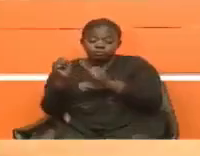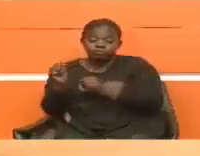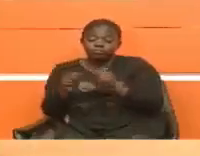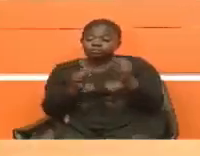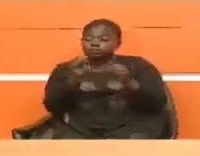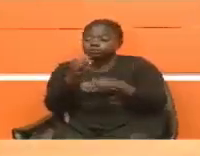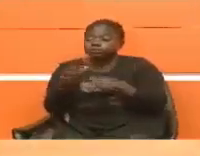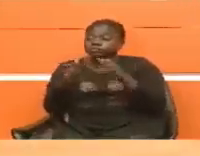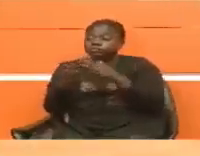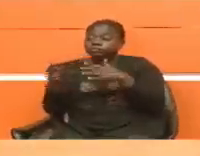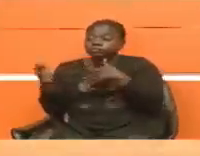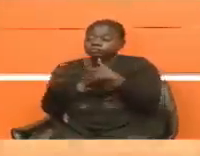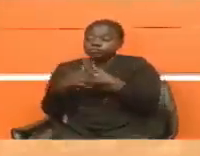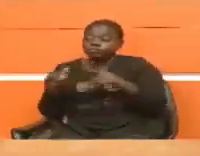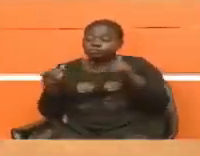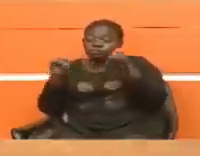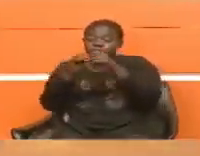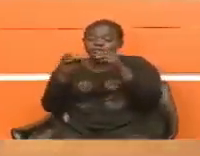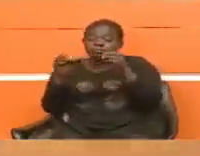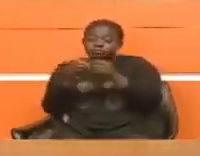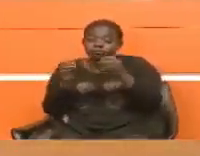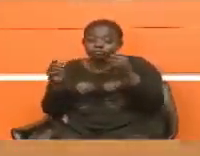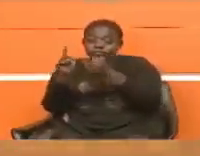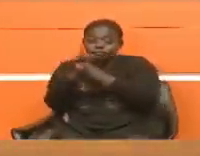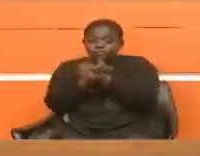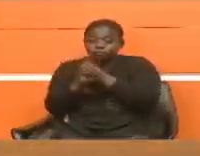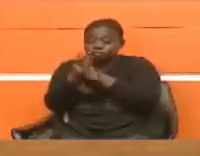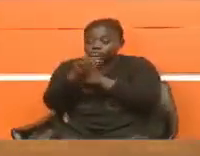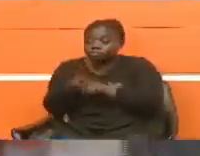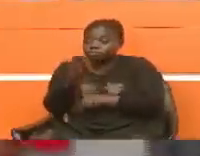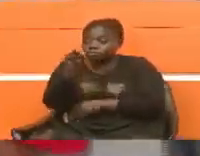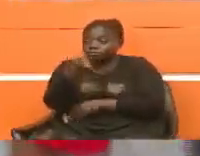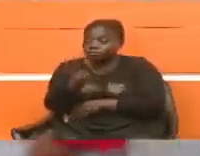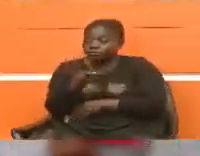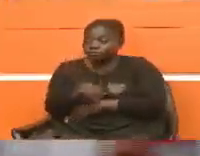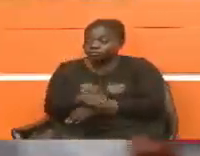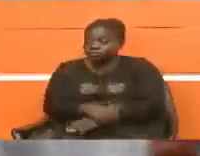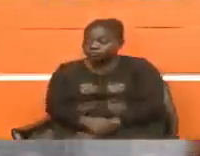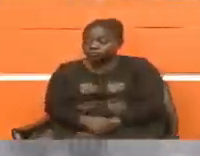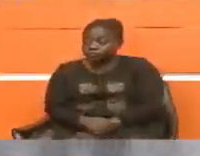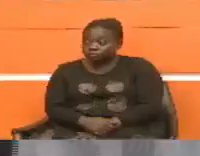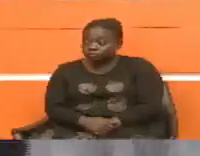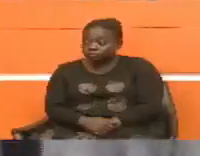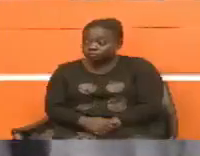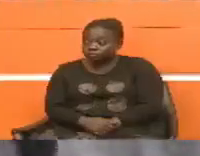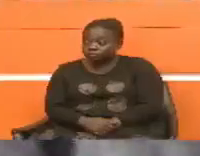Abadde agalawo camp meeting mu disitulikiti ya Kigoma Nansana.